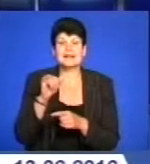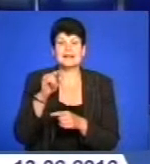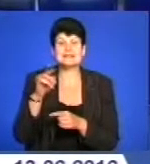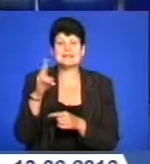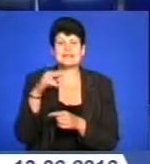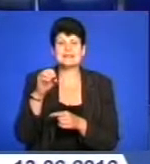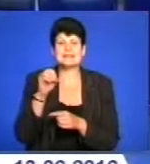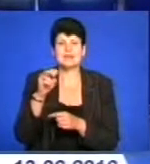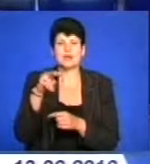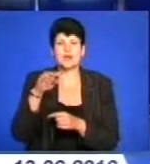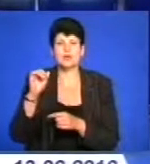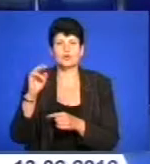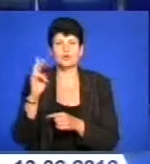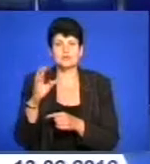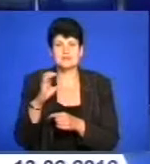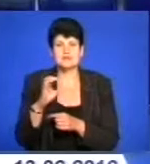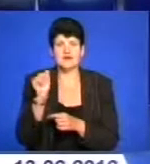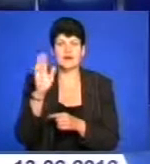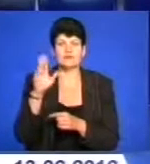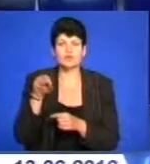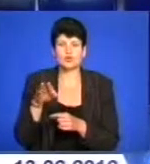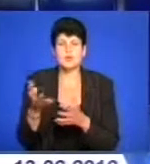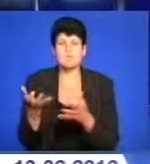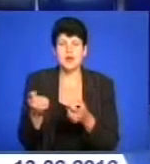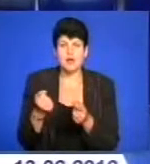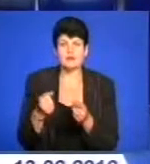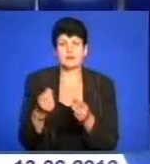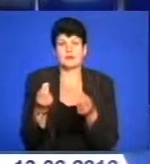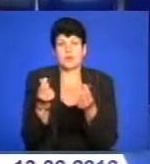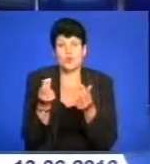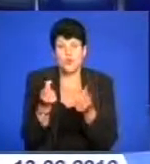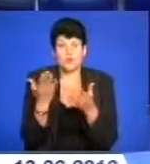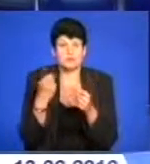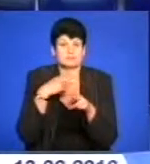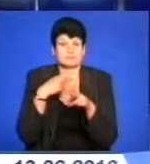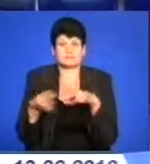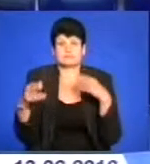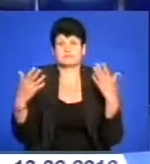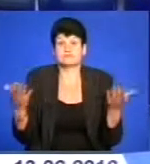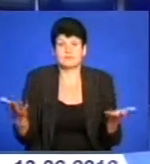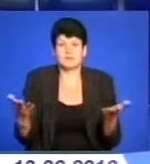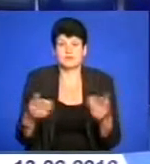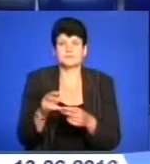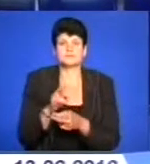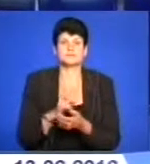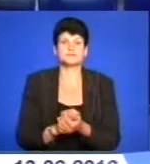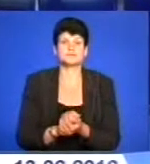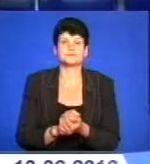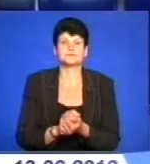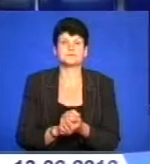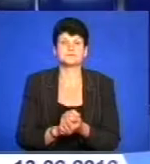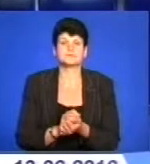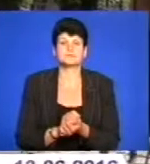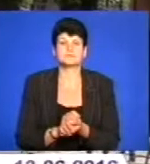«Делюкс Авто» брали у покупців завдаток, а потім просто зникли. Шахраїв розшукують правоохоронці.